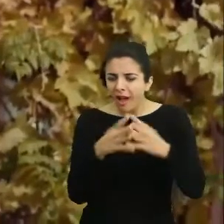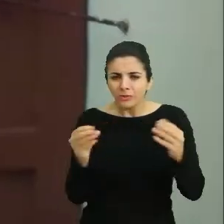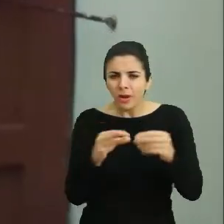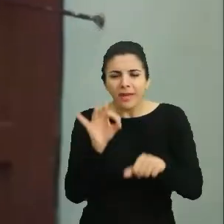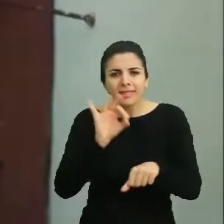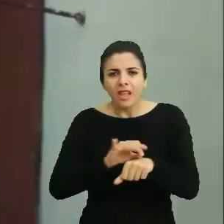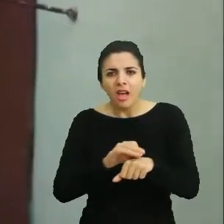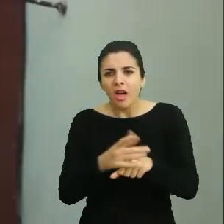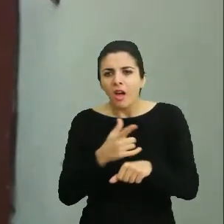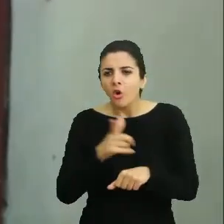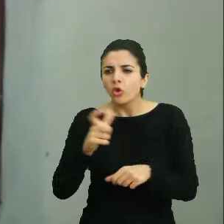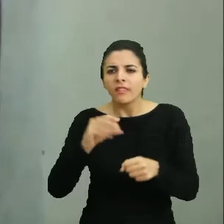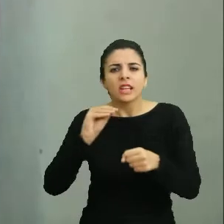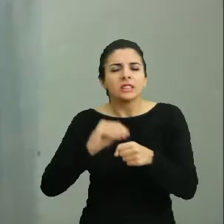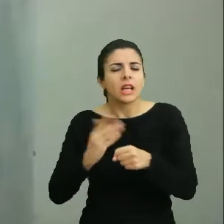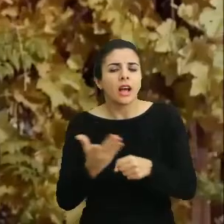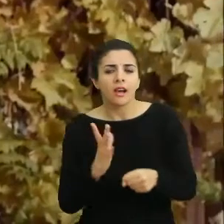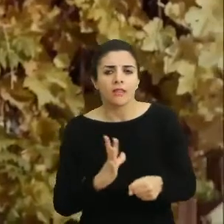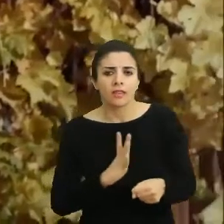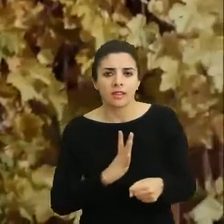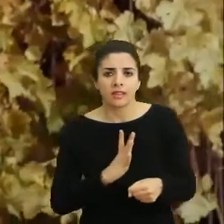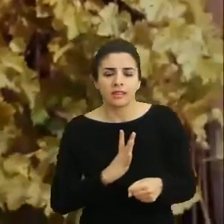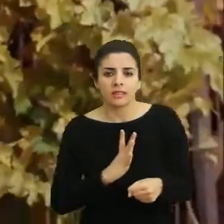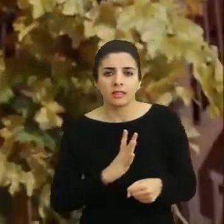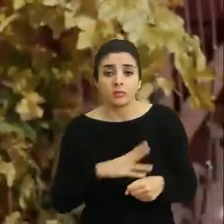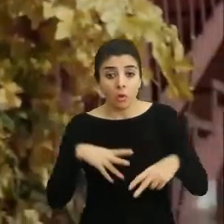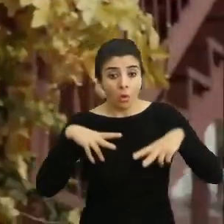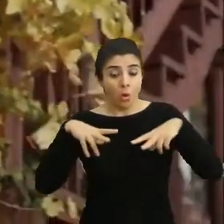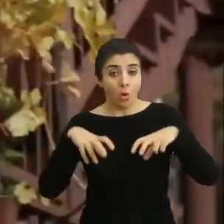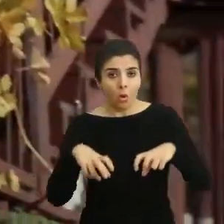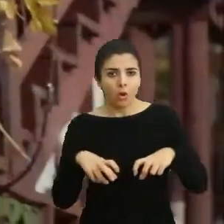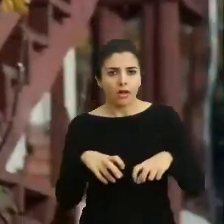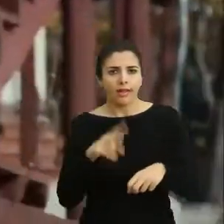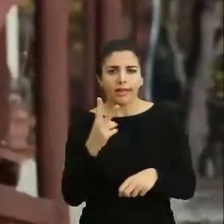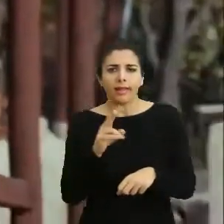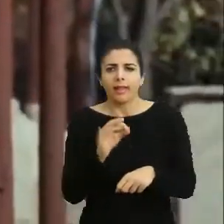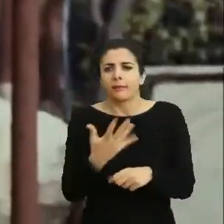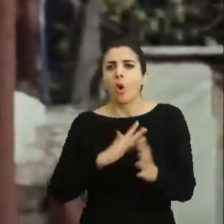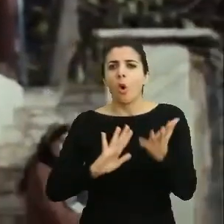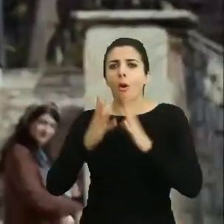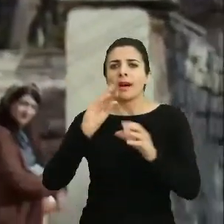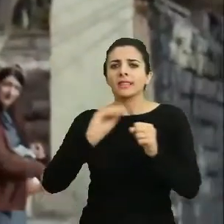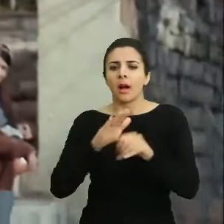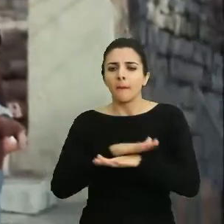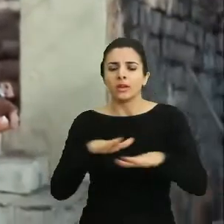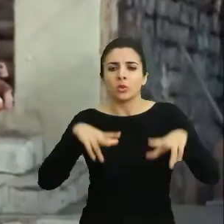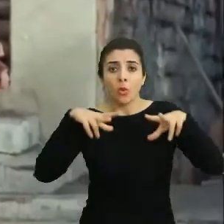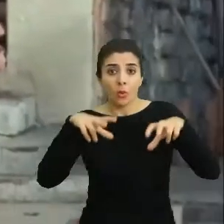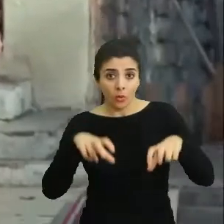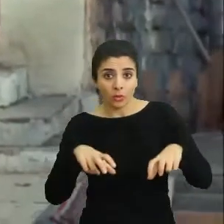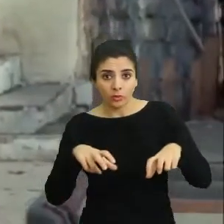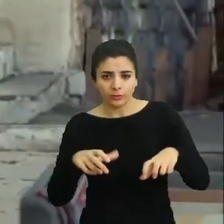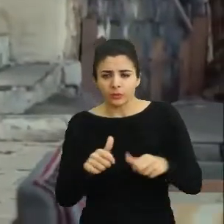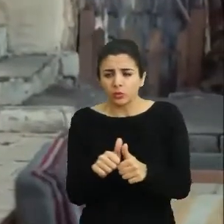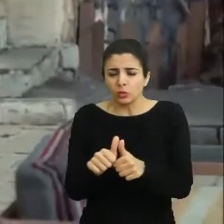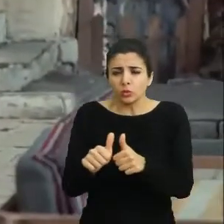boşalan hangi tüfeğin arkasında? Erdem evden ayrıldı. Oturur iki bakış ormanından gerilip bir masaya kollar.